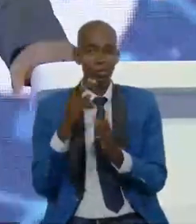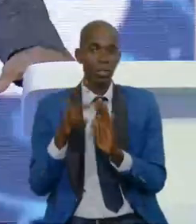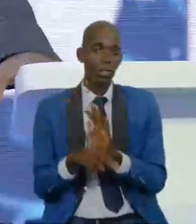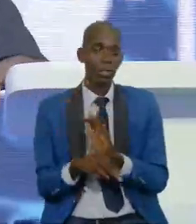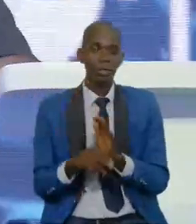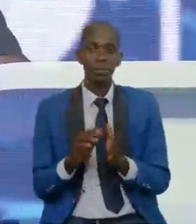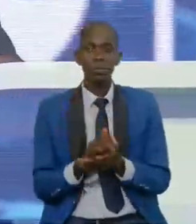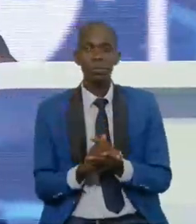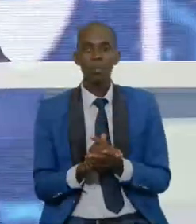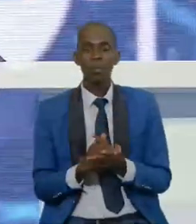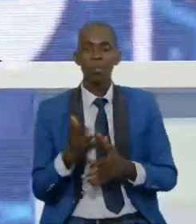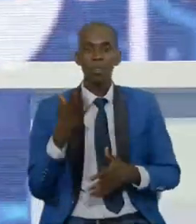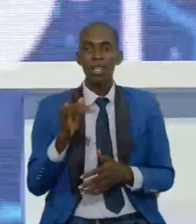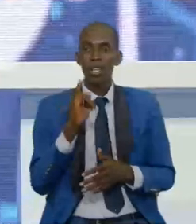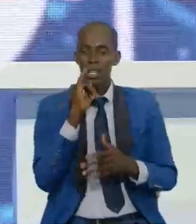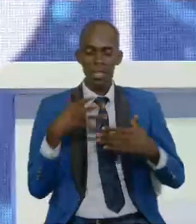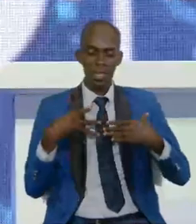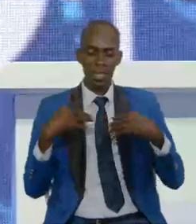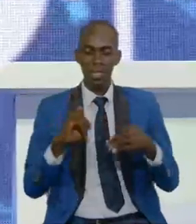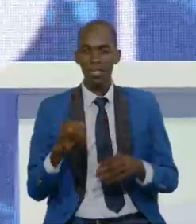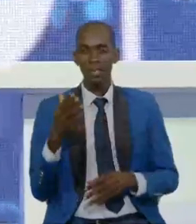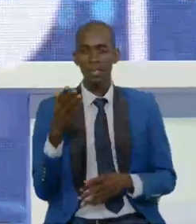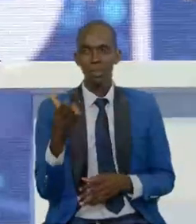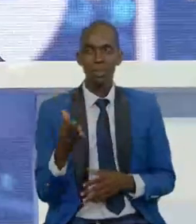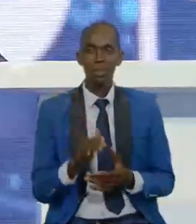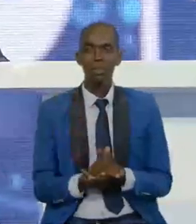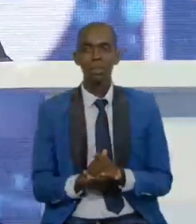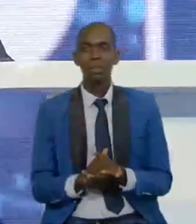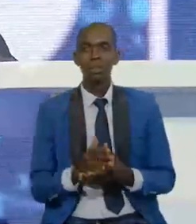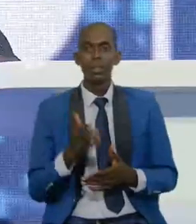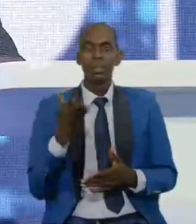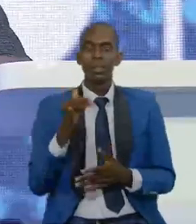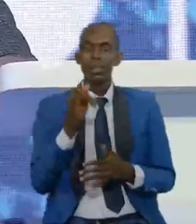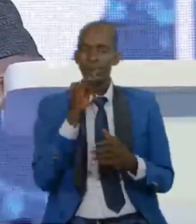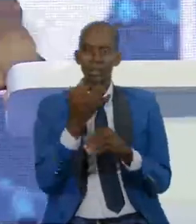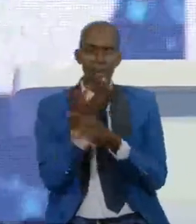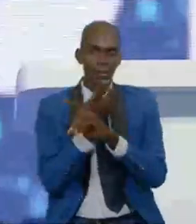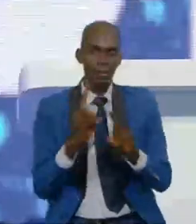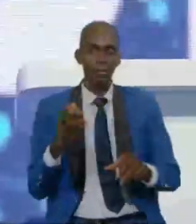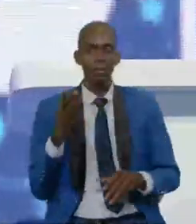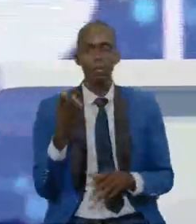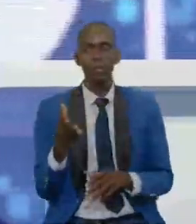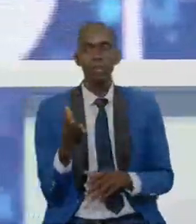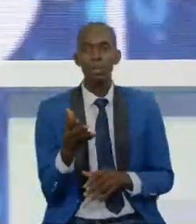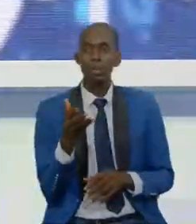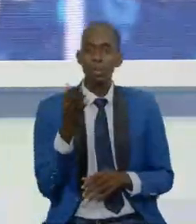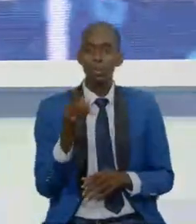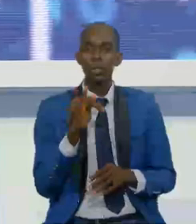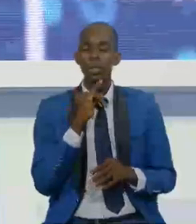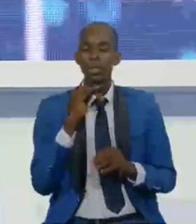cette bonté. Il y a la guérison là-bas. Il y a la délivrance là-bas.